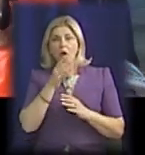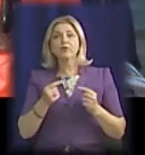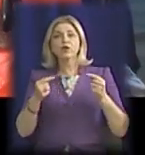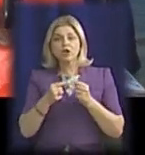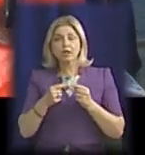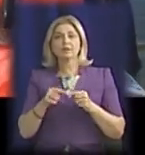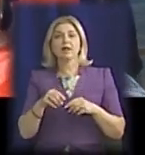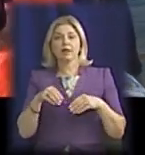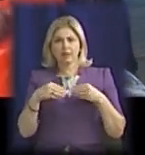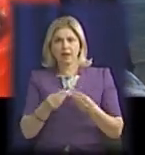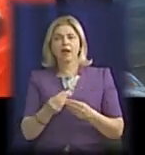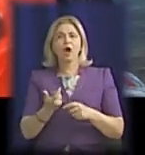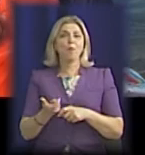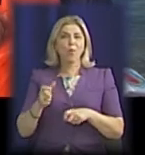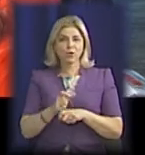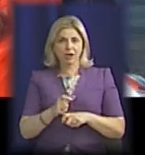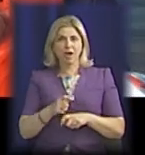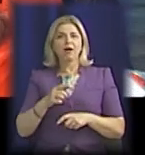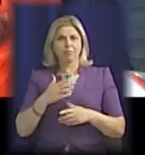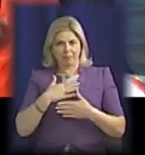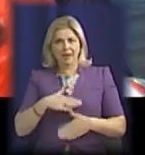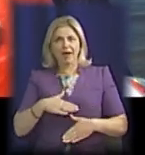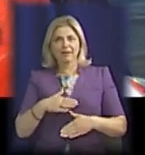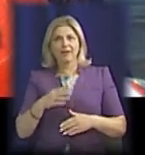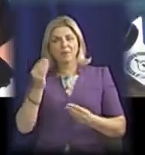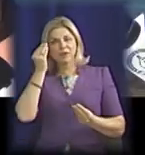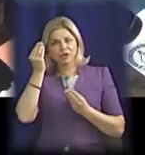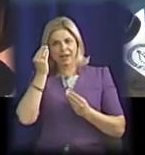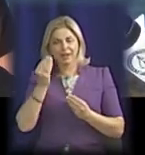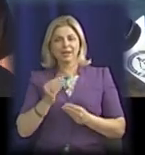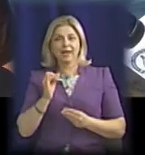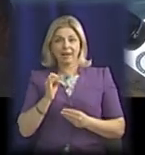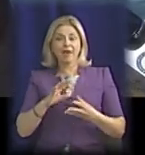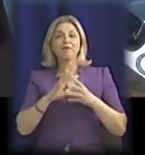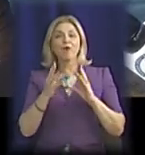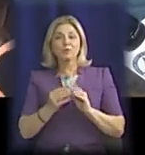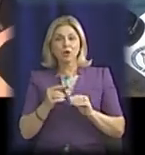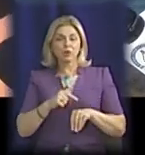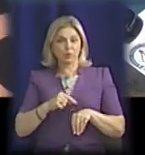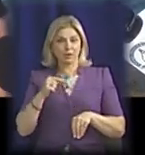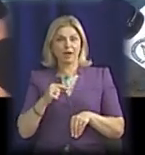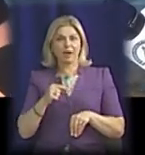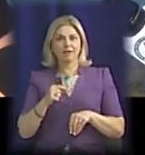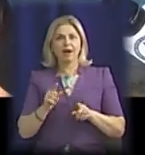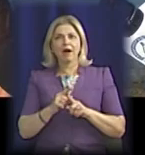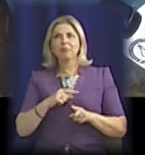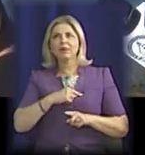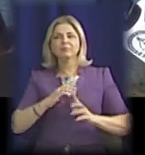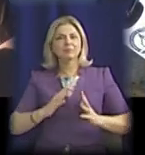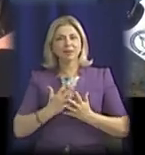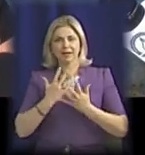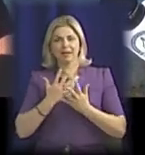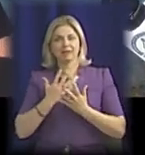надає більш позитивні враження під час приводнення. Взагалі відчуття піднесення,